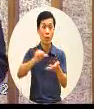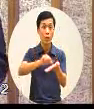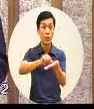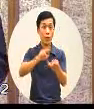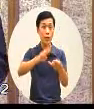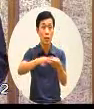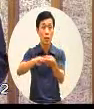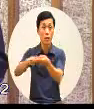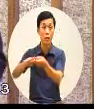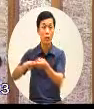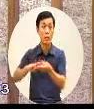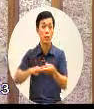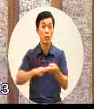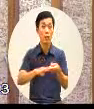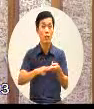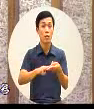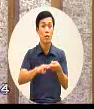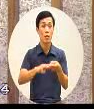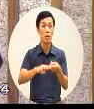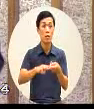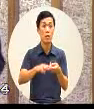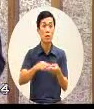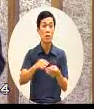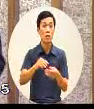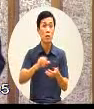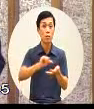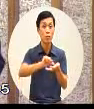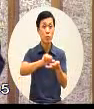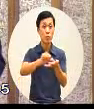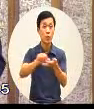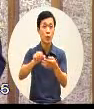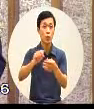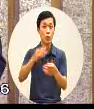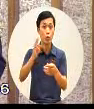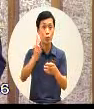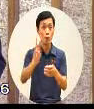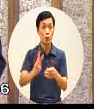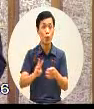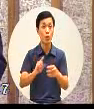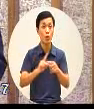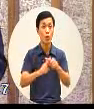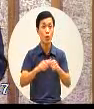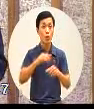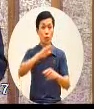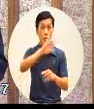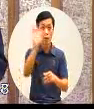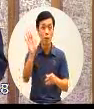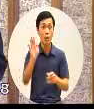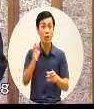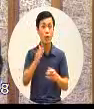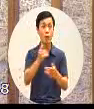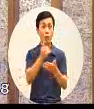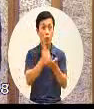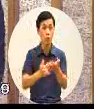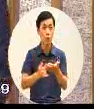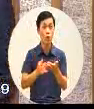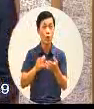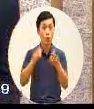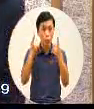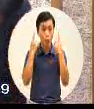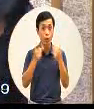头便见水中天。六根清净方为道。退后原来是向